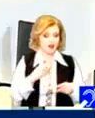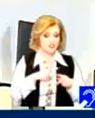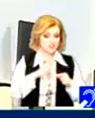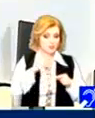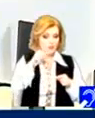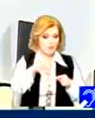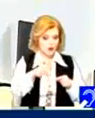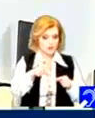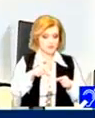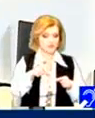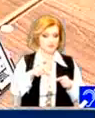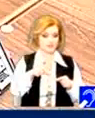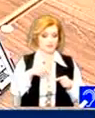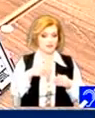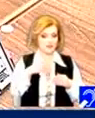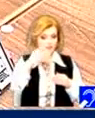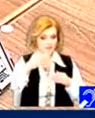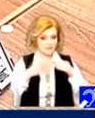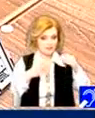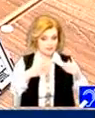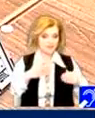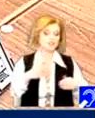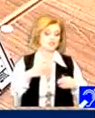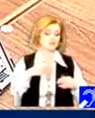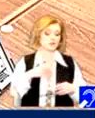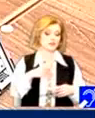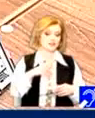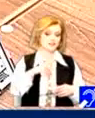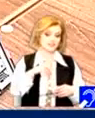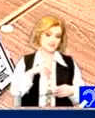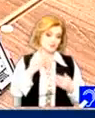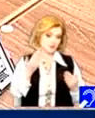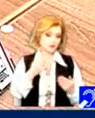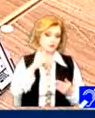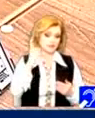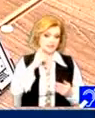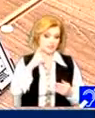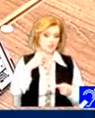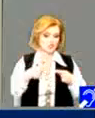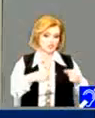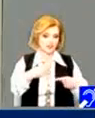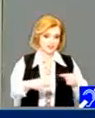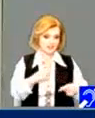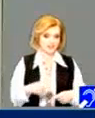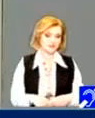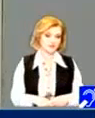especially for the young generation. Bugetul proiectului este de 690.000 de euro și a fost acordat